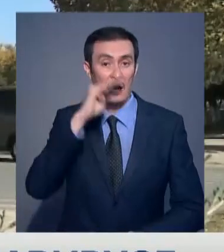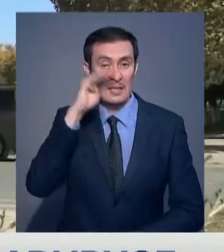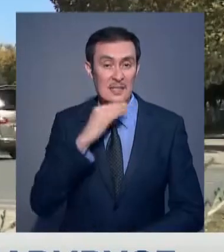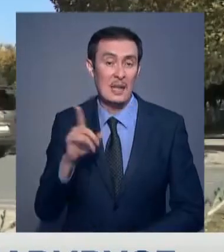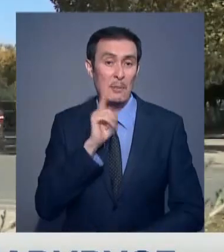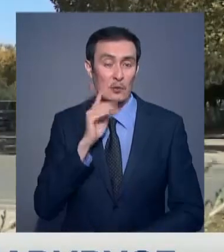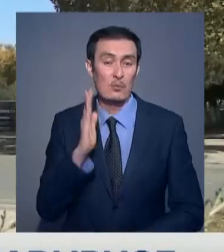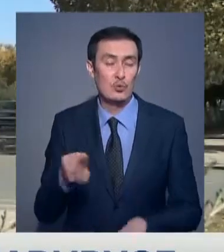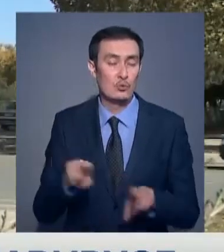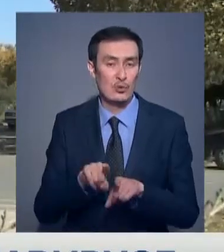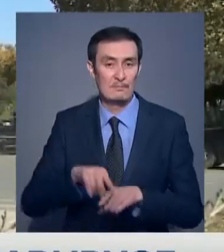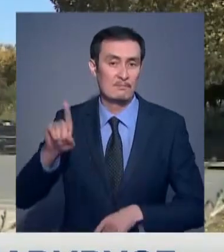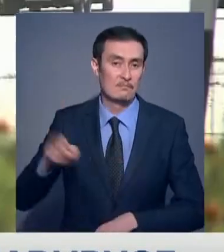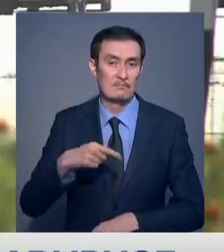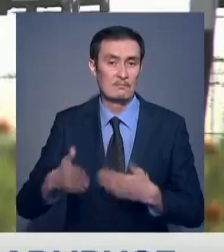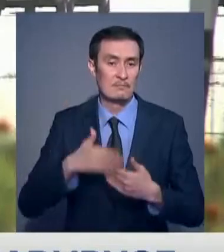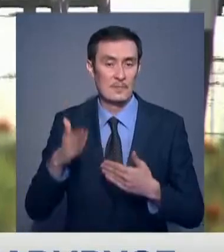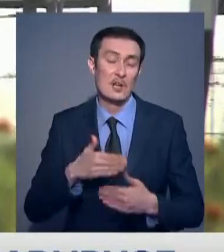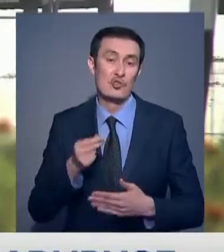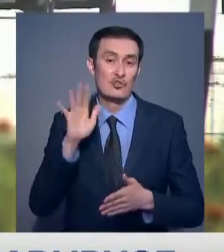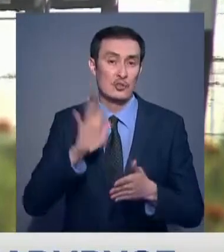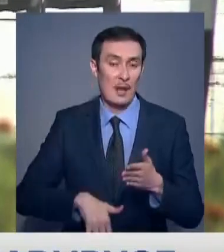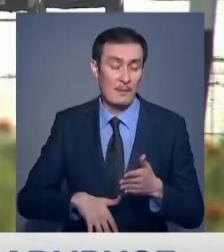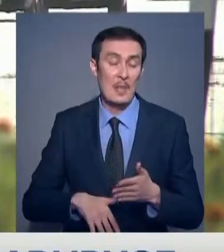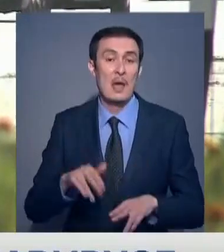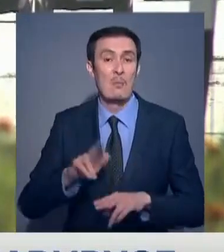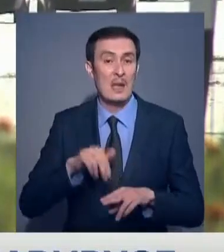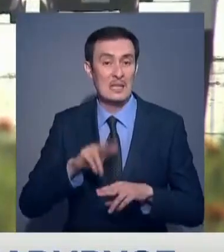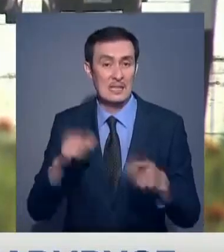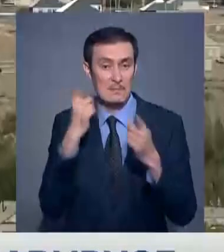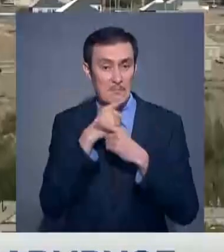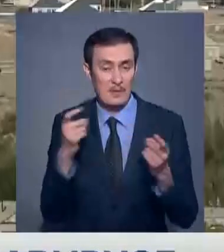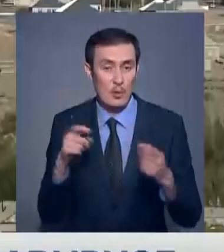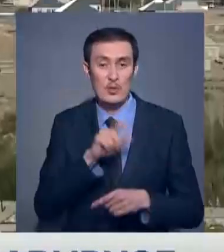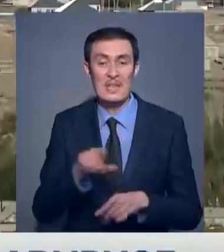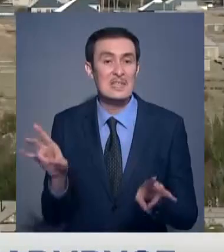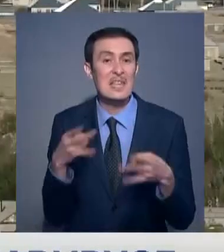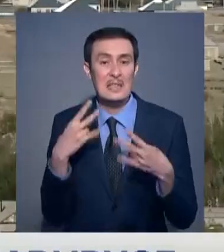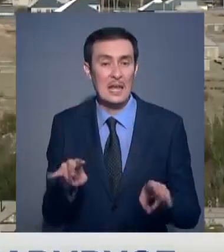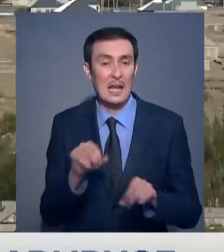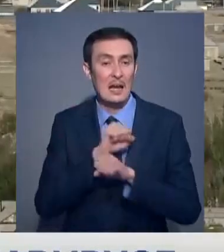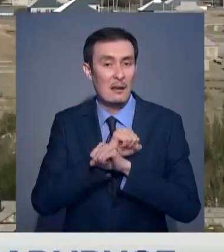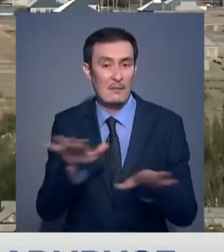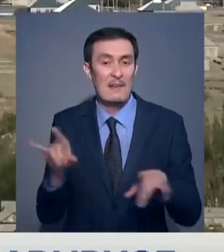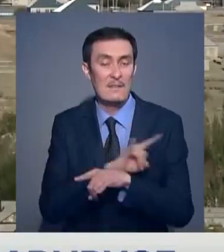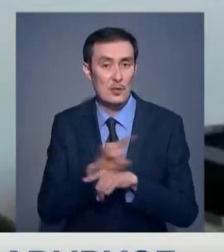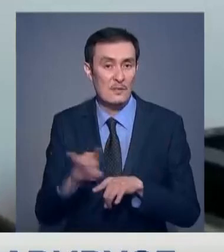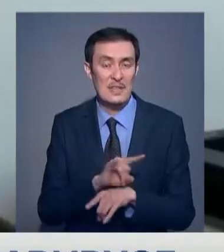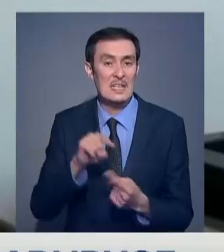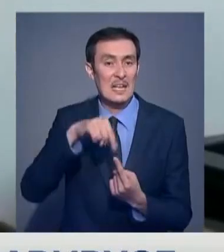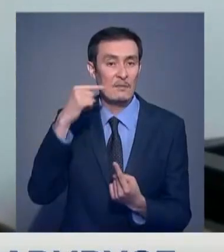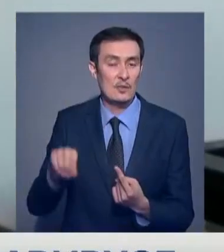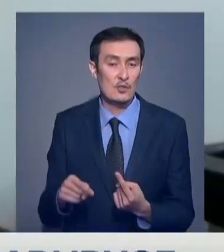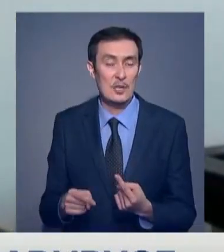родители подростка будут привлечены к административной ответственности. Полиция призывает жителей не распространять сведения, не